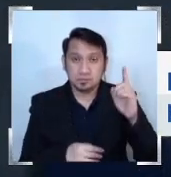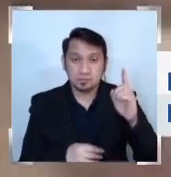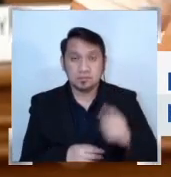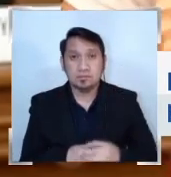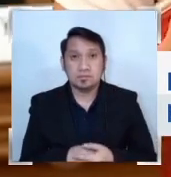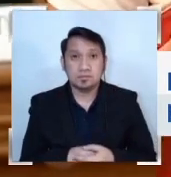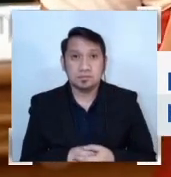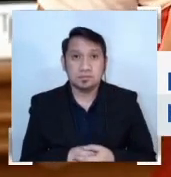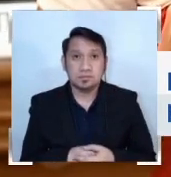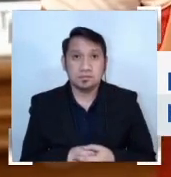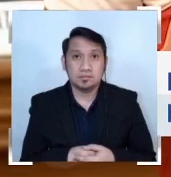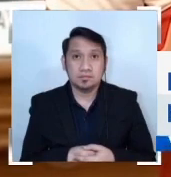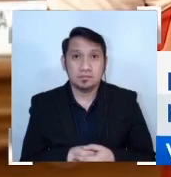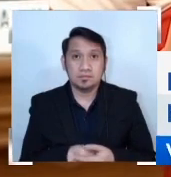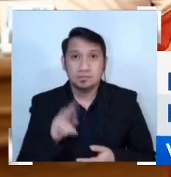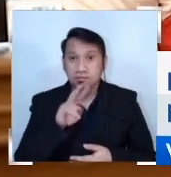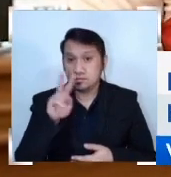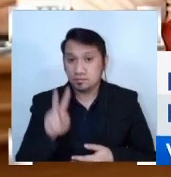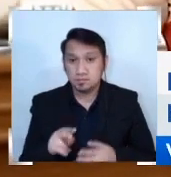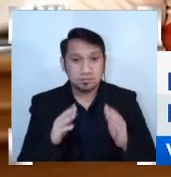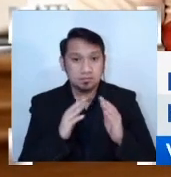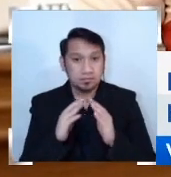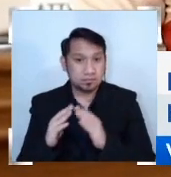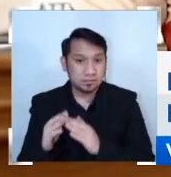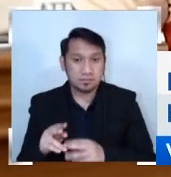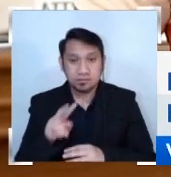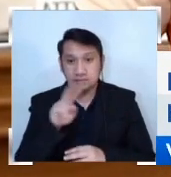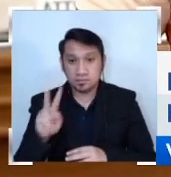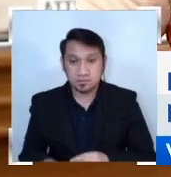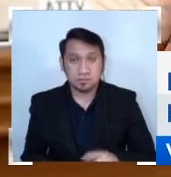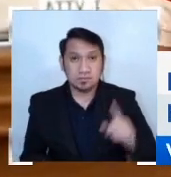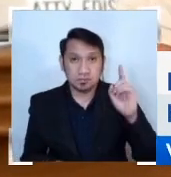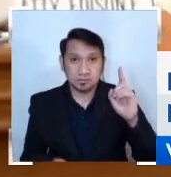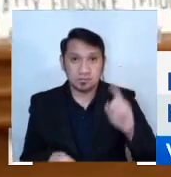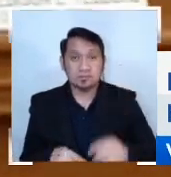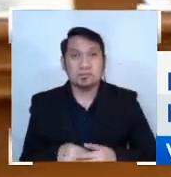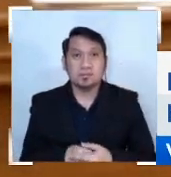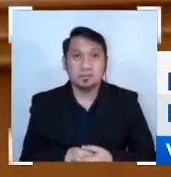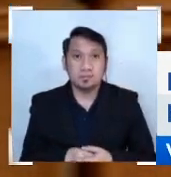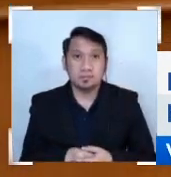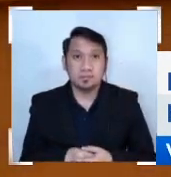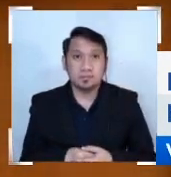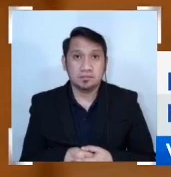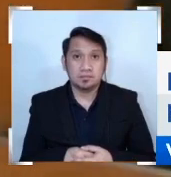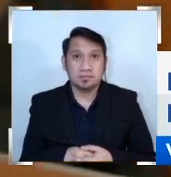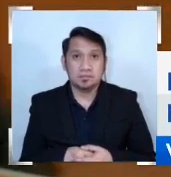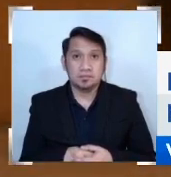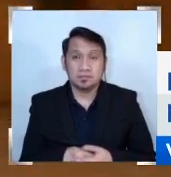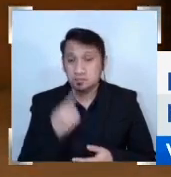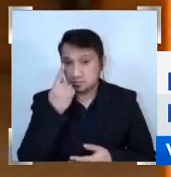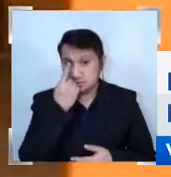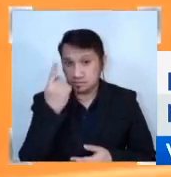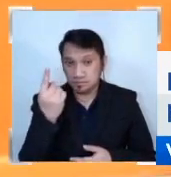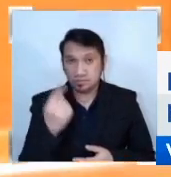Zamora. Sa Valenzuela City, iprinoklama bilang First District Representative ang lone candidate at kasalukuyang